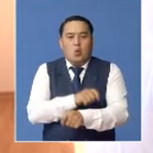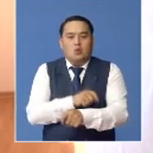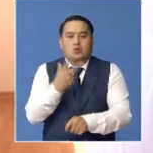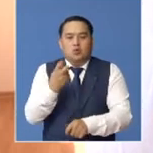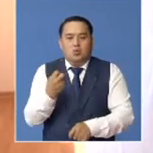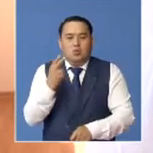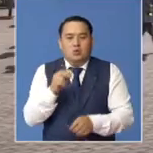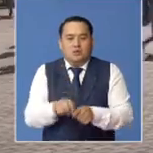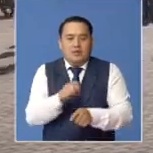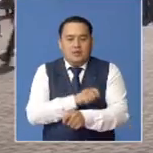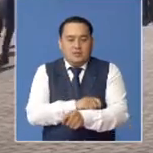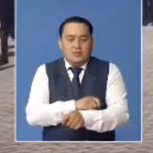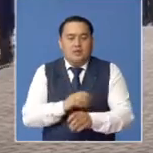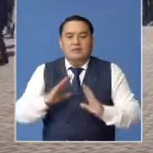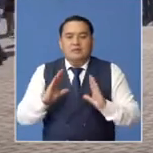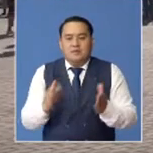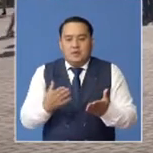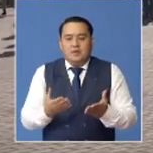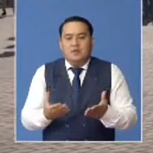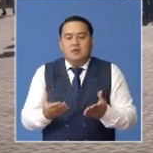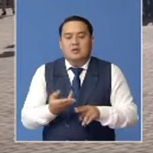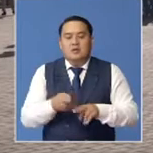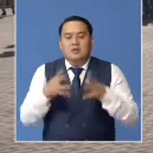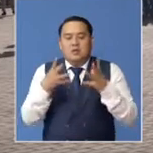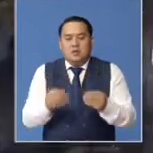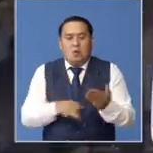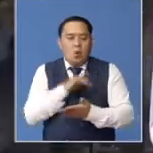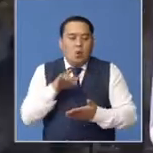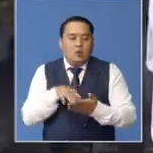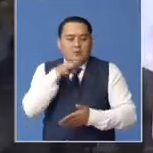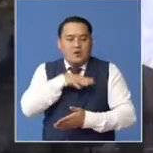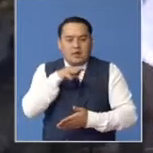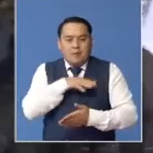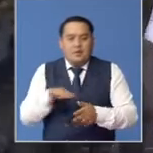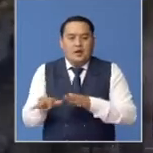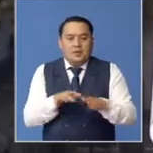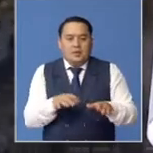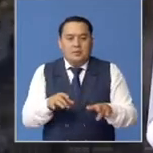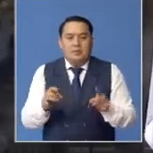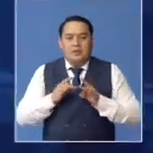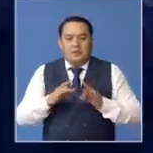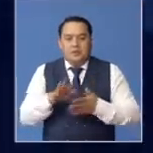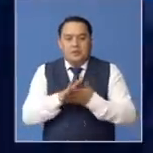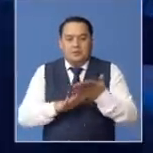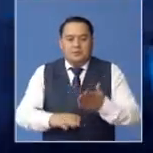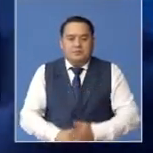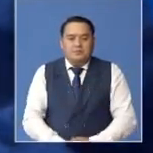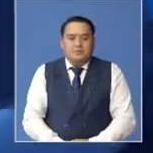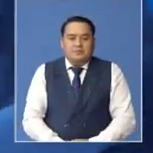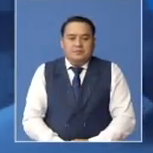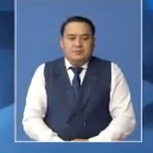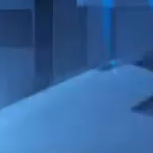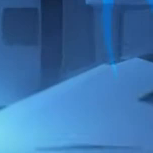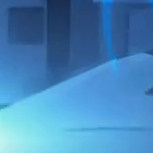300 квадратных метров. Такими событиями ознаменовался День города Текели. Мероприятие продолжилось концертной программой. Алексей Цой, Нуржан